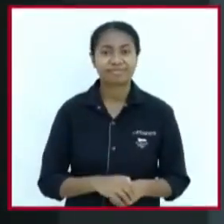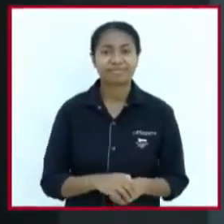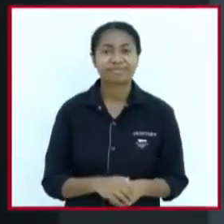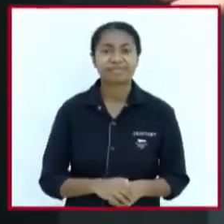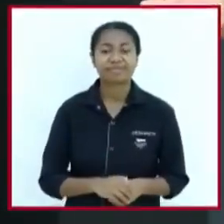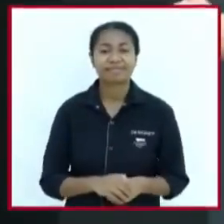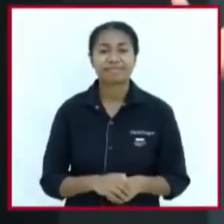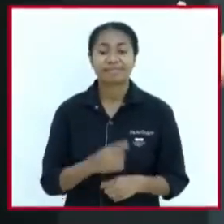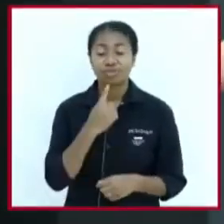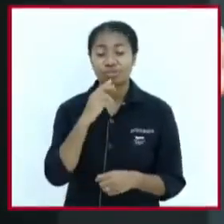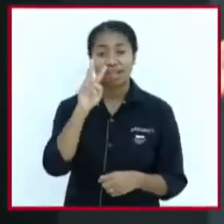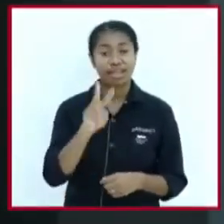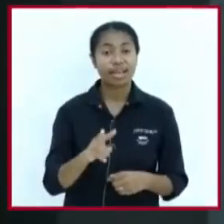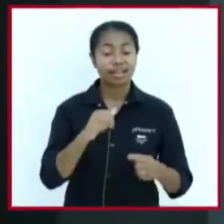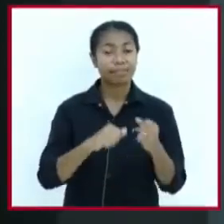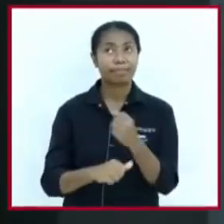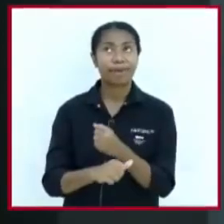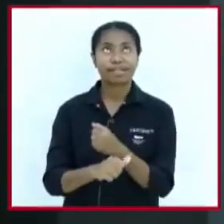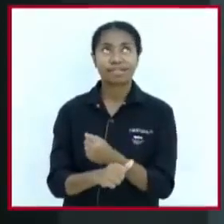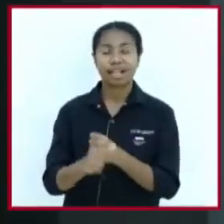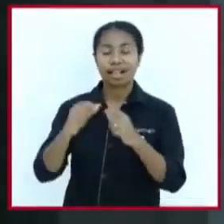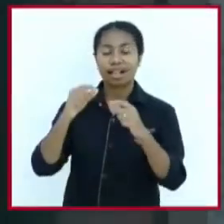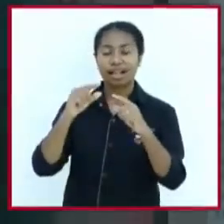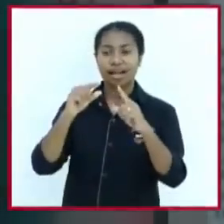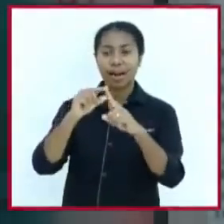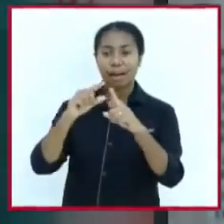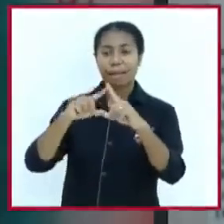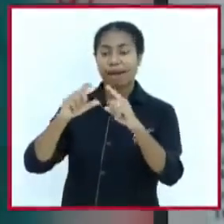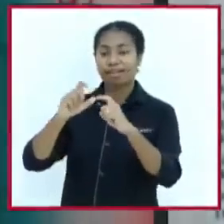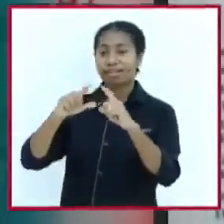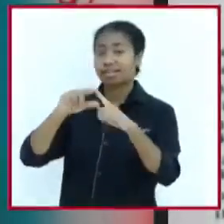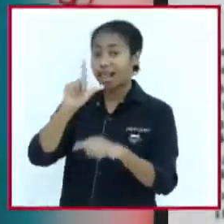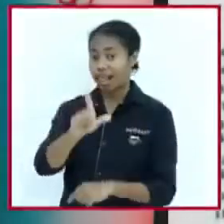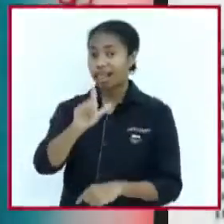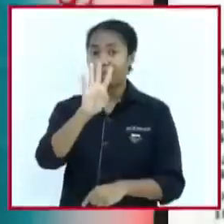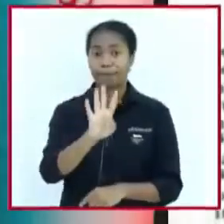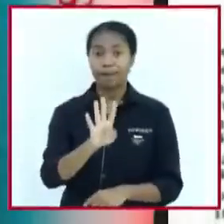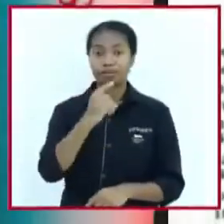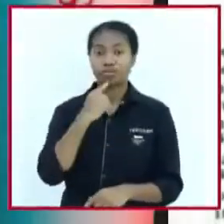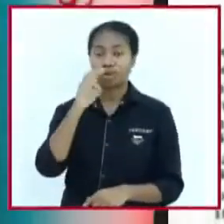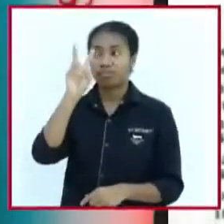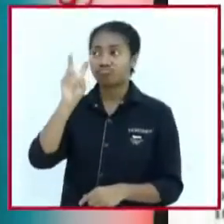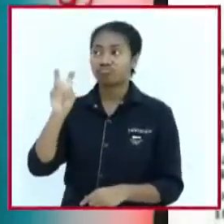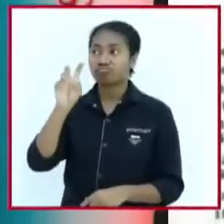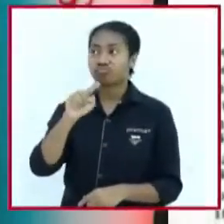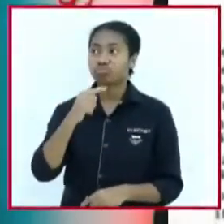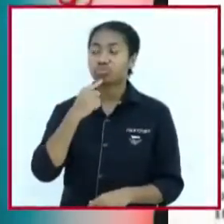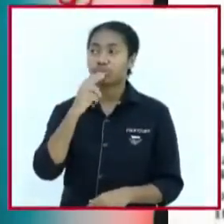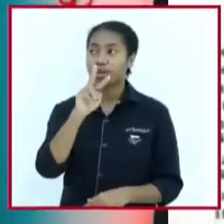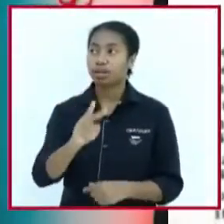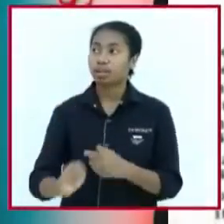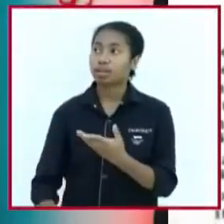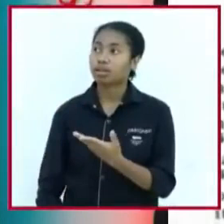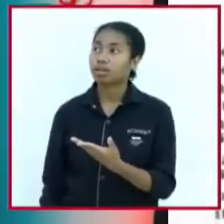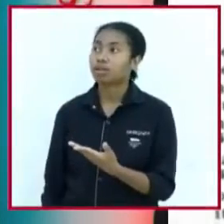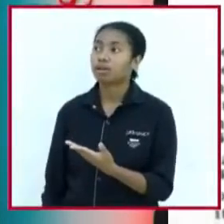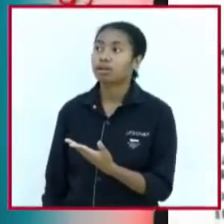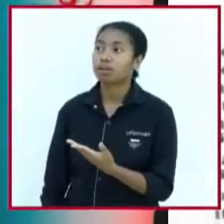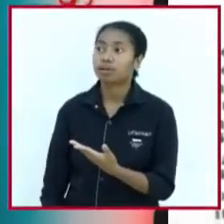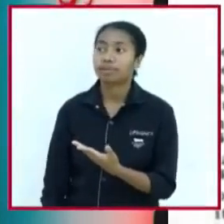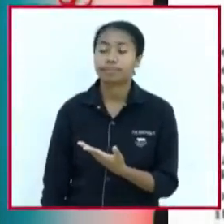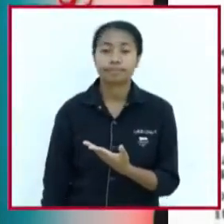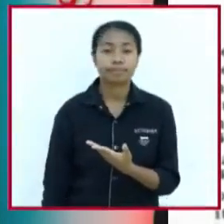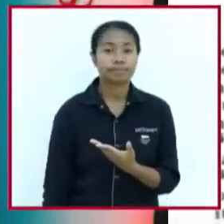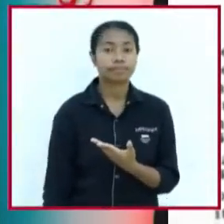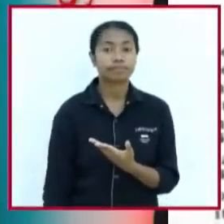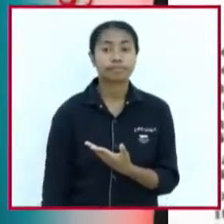quiet pasal 4 judulnya Hai hari perhentian yang